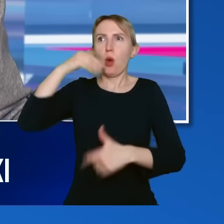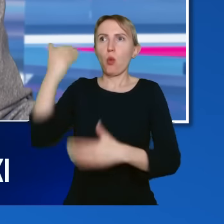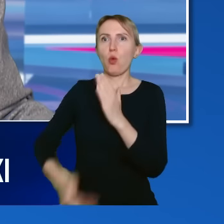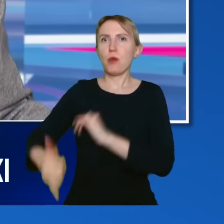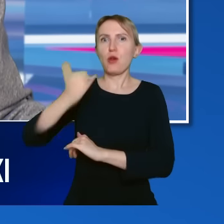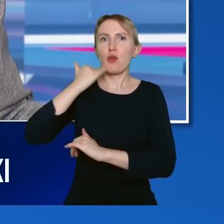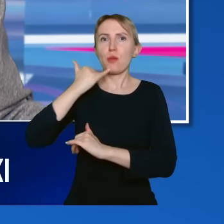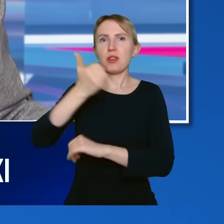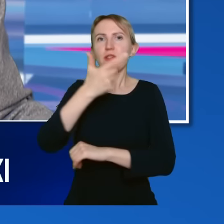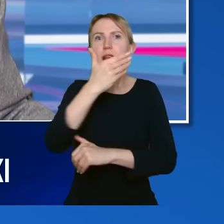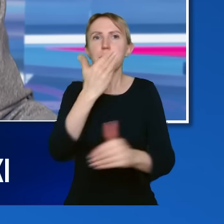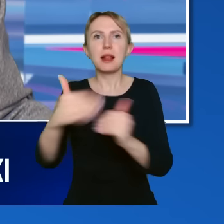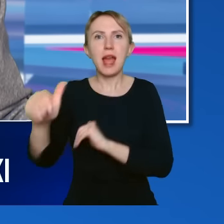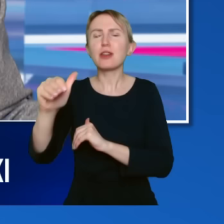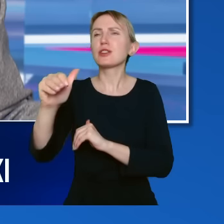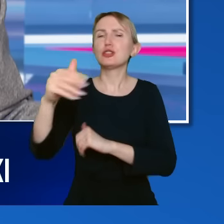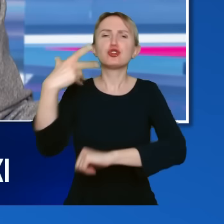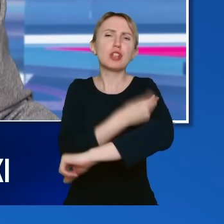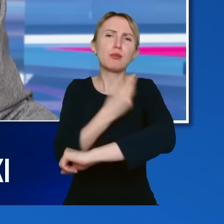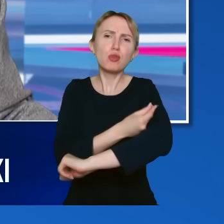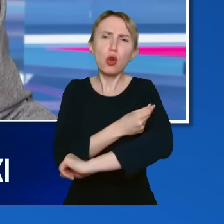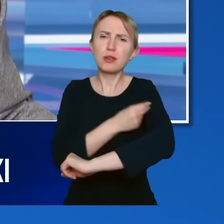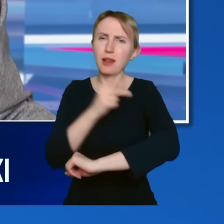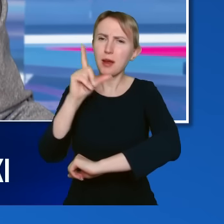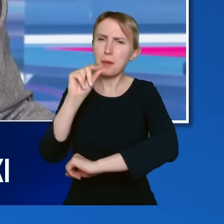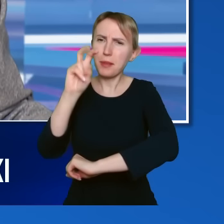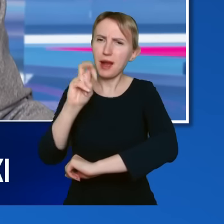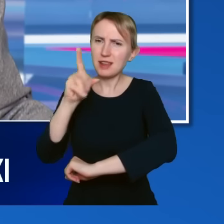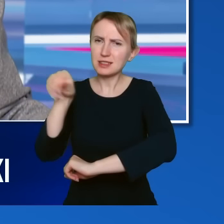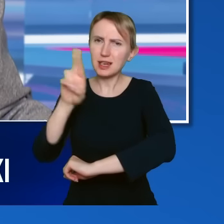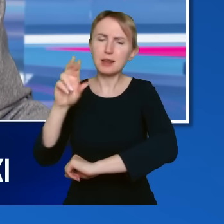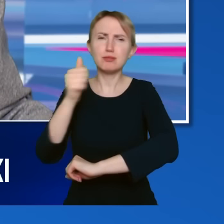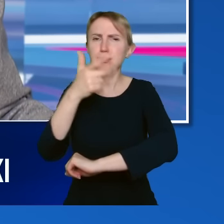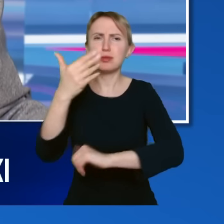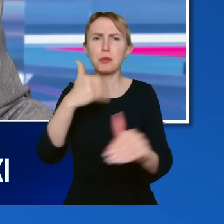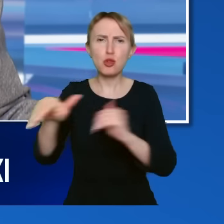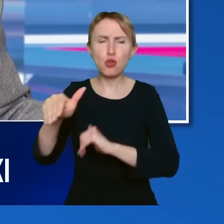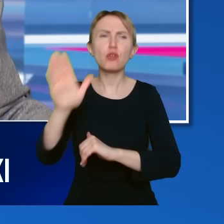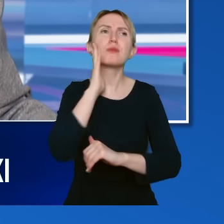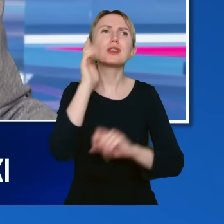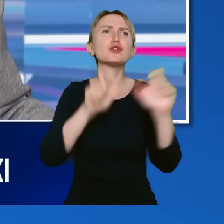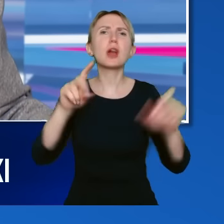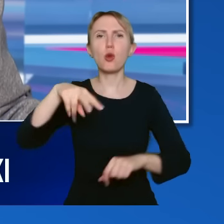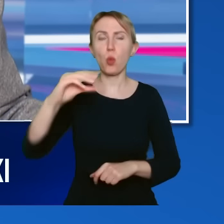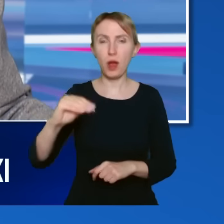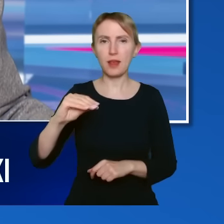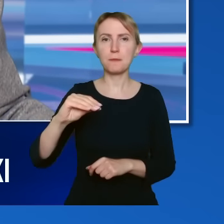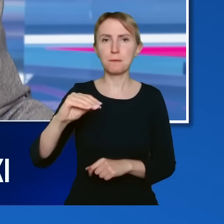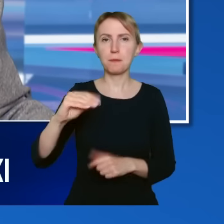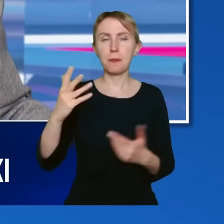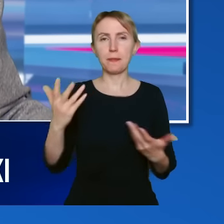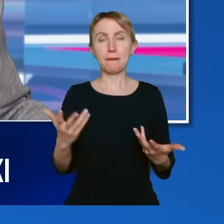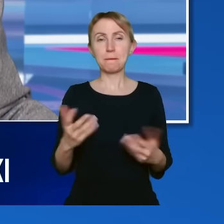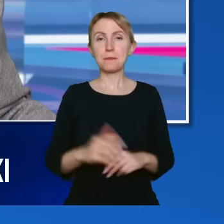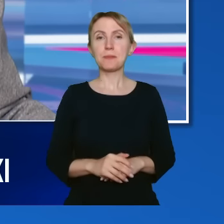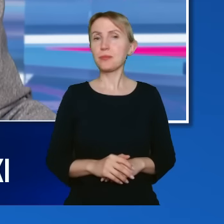miliardy szczepionek na przecież 400 kilkadziesiąt milionów mieszkańców Unii Europejskiej. No bardzo